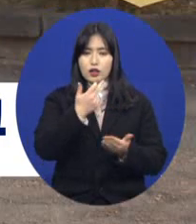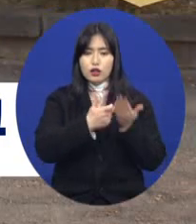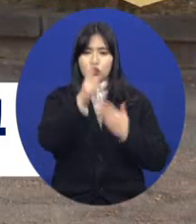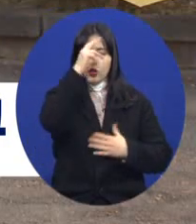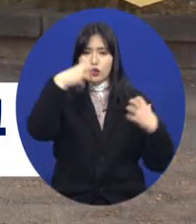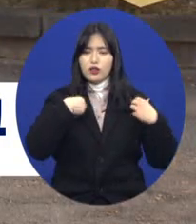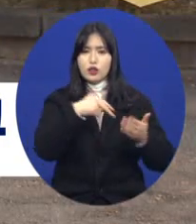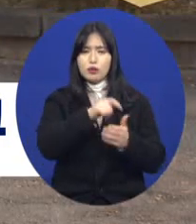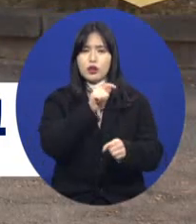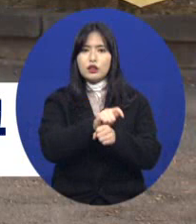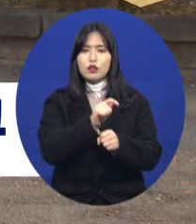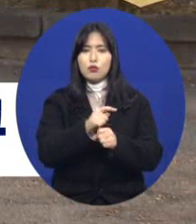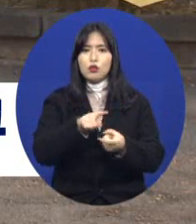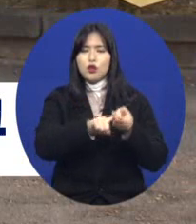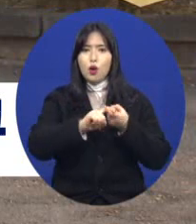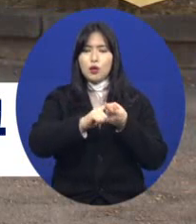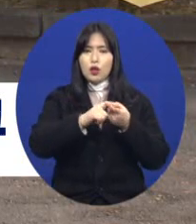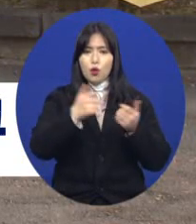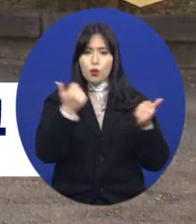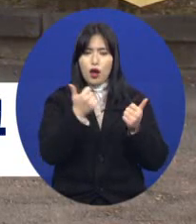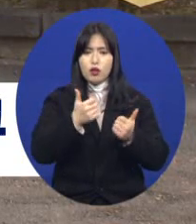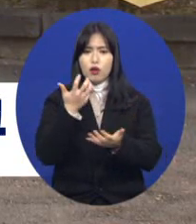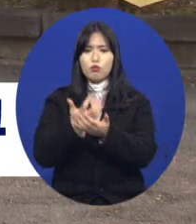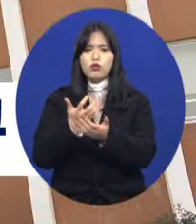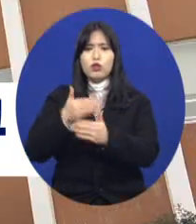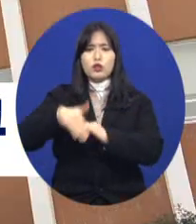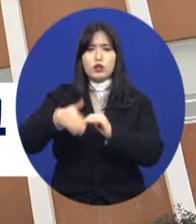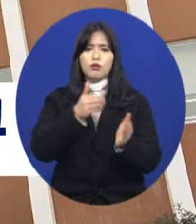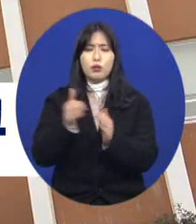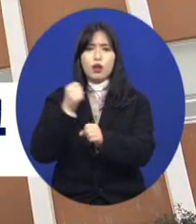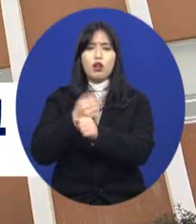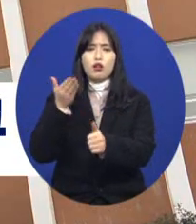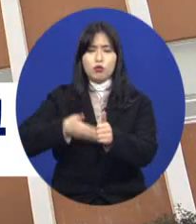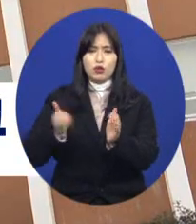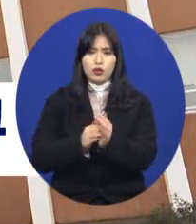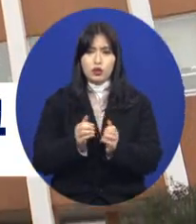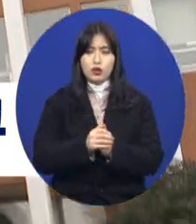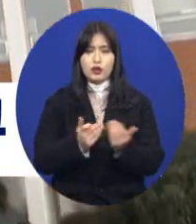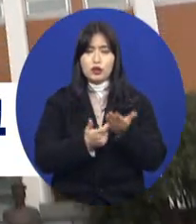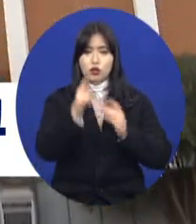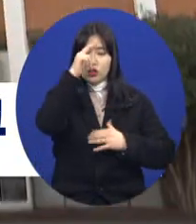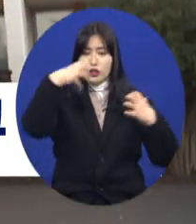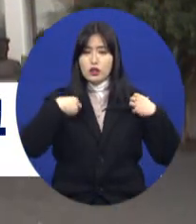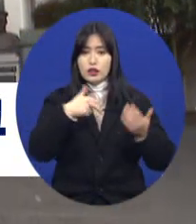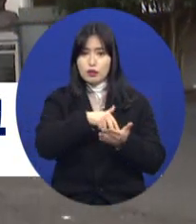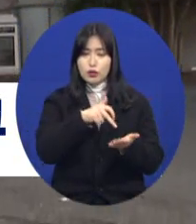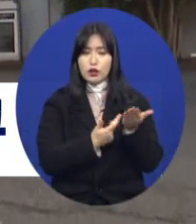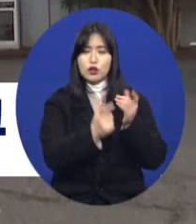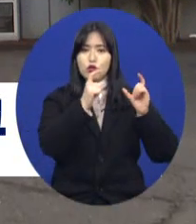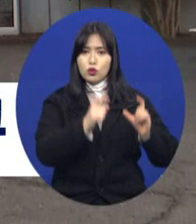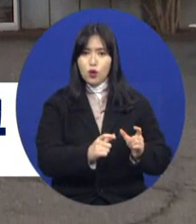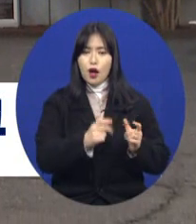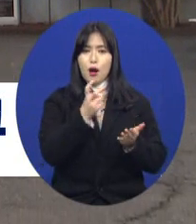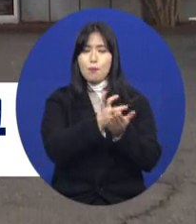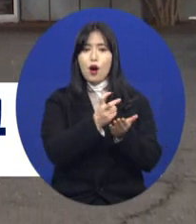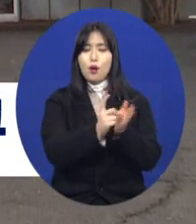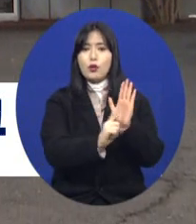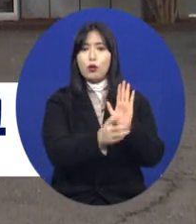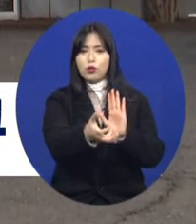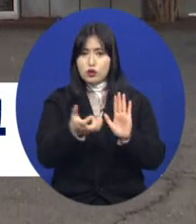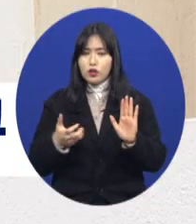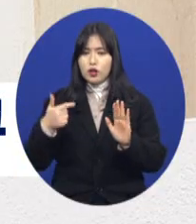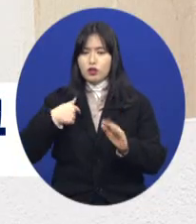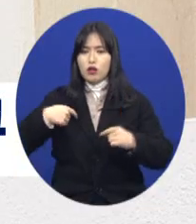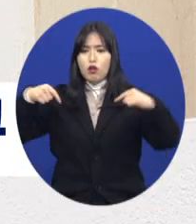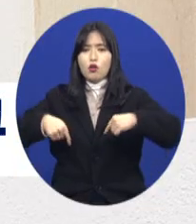실무협의회를 몇 문화라는 내용의 의견서를 제출했습니다 제주 경찰청은 제주도가 입법예고 전에 자신들과